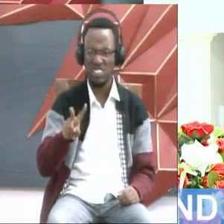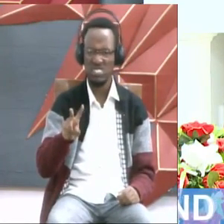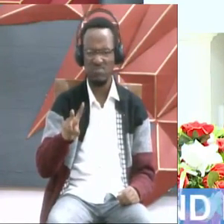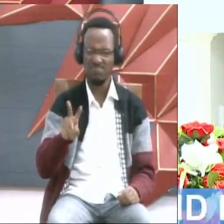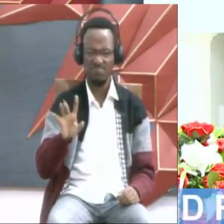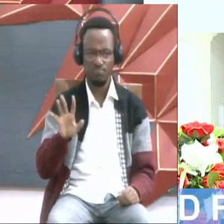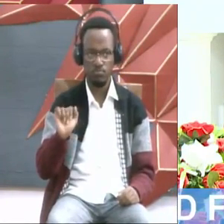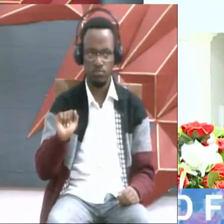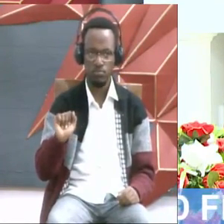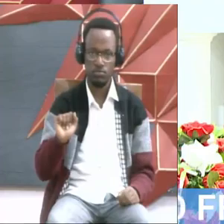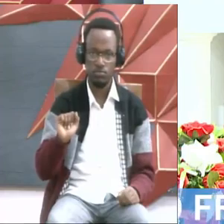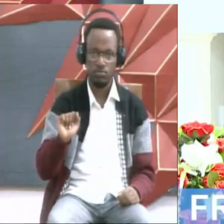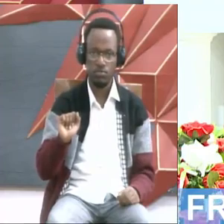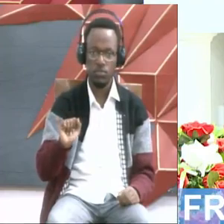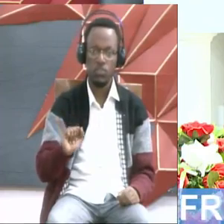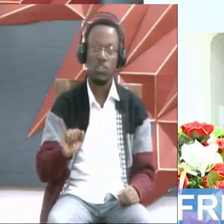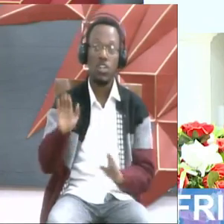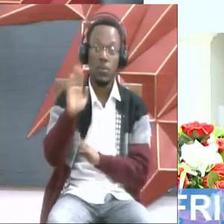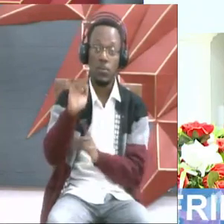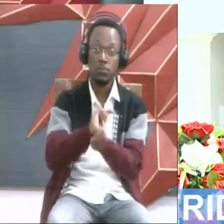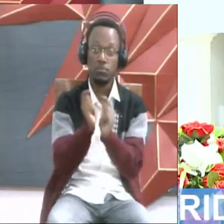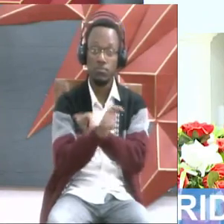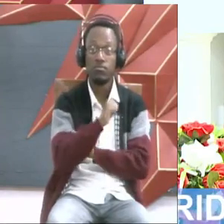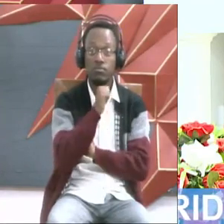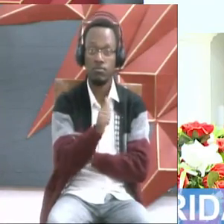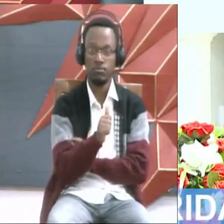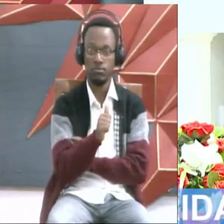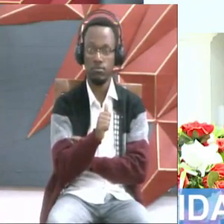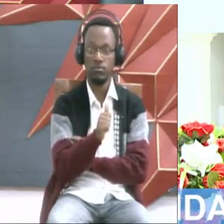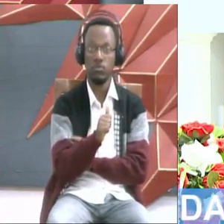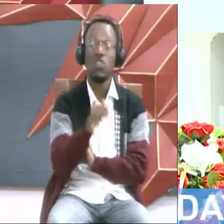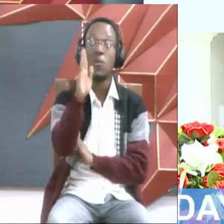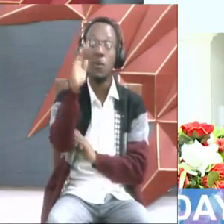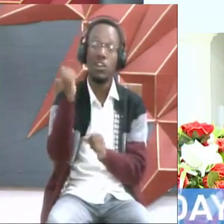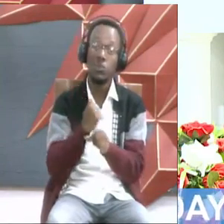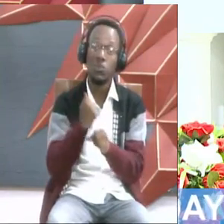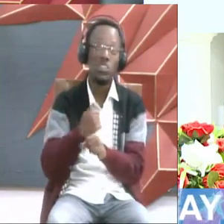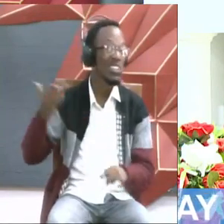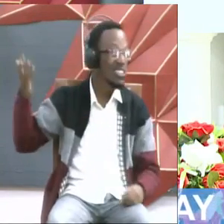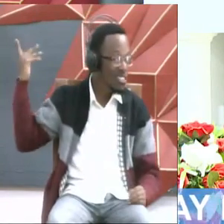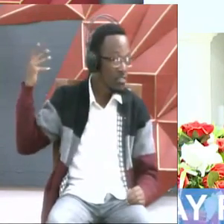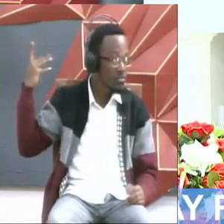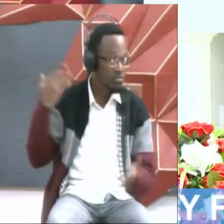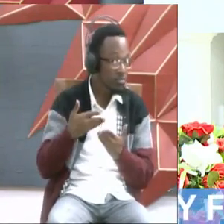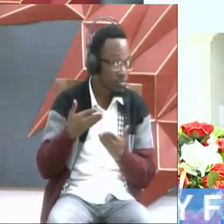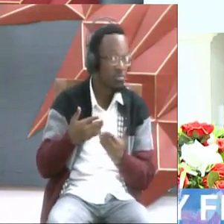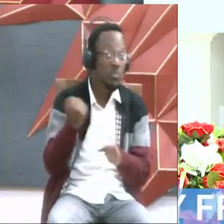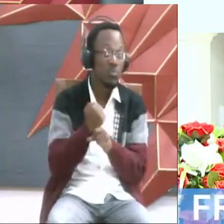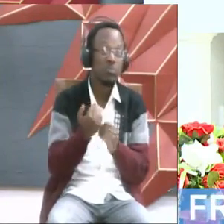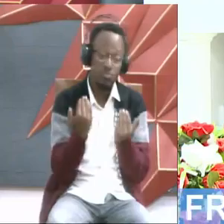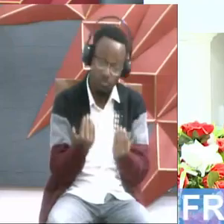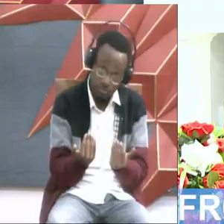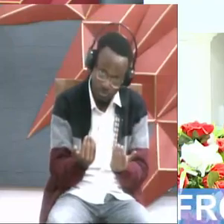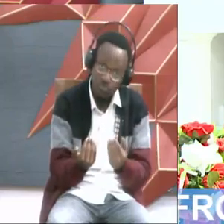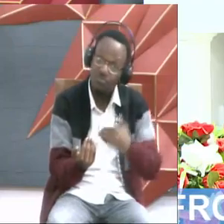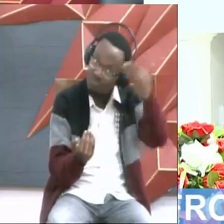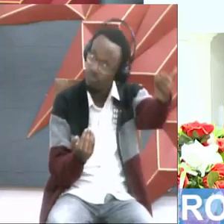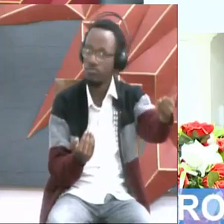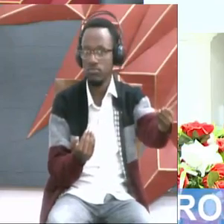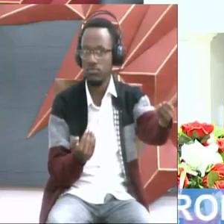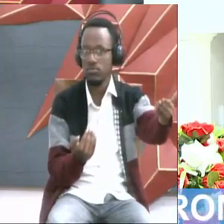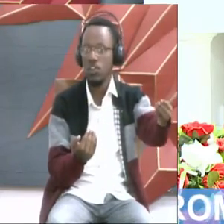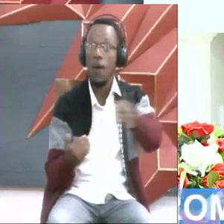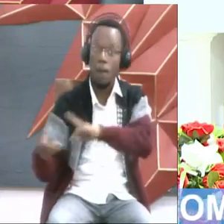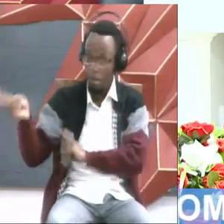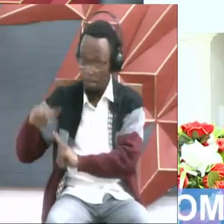Est-ce que Dieu change? Est-ce que vous avez déjà entendu Dieu change? Est-ce qu'il a fait au premier? Est-ce